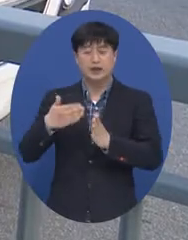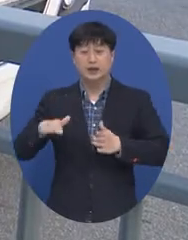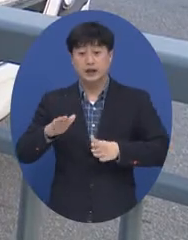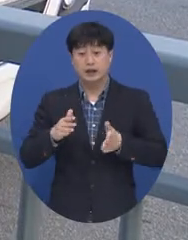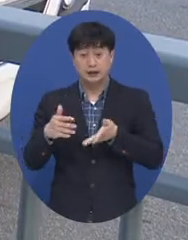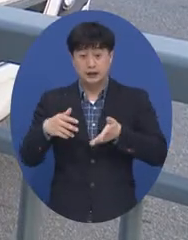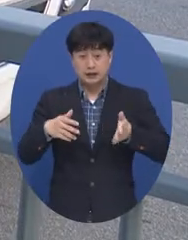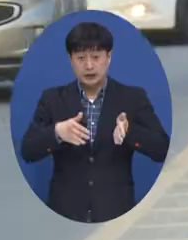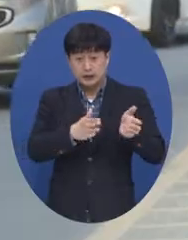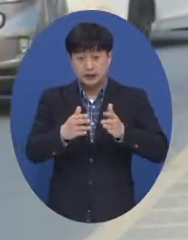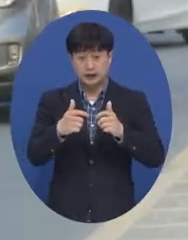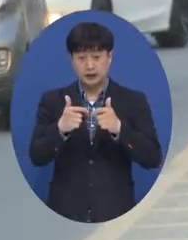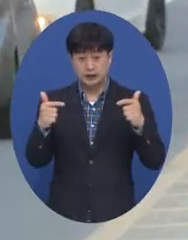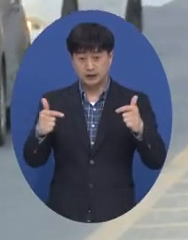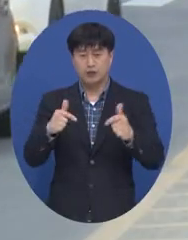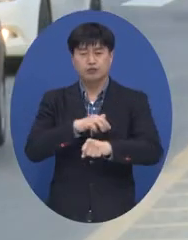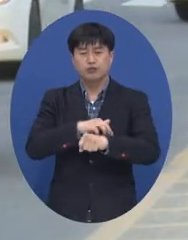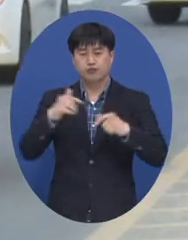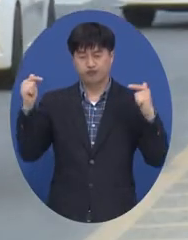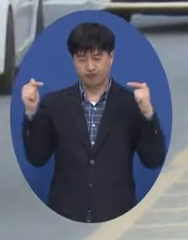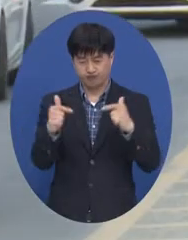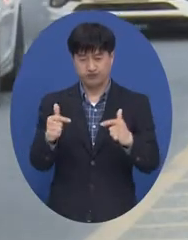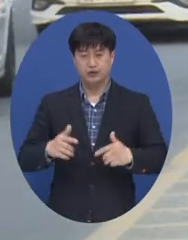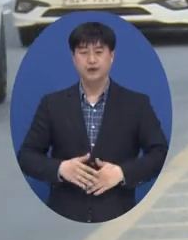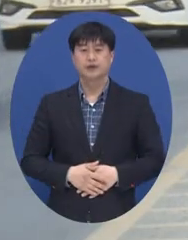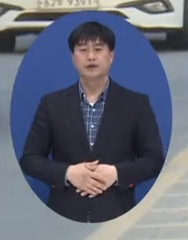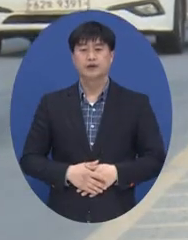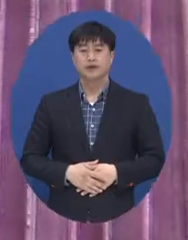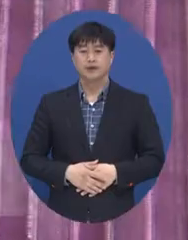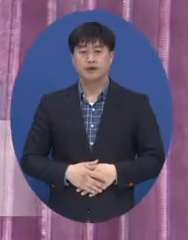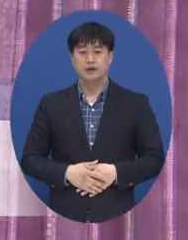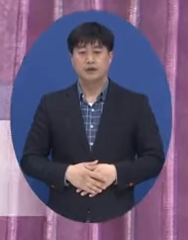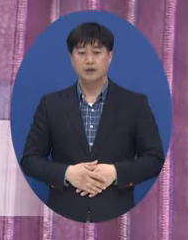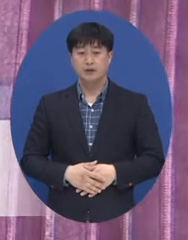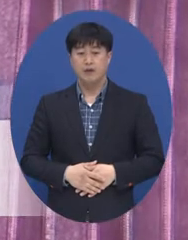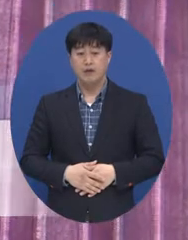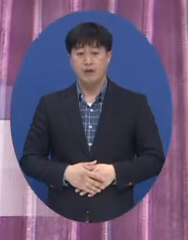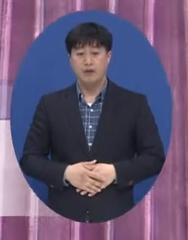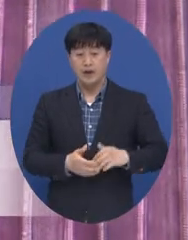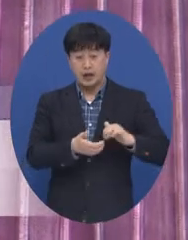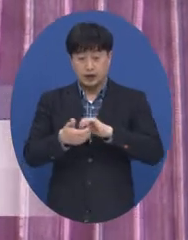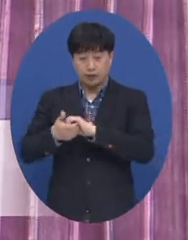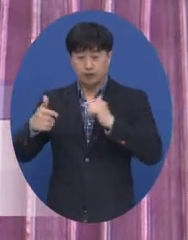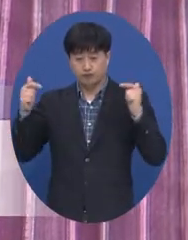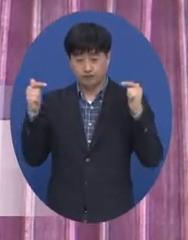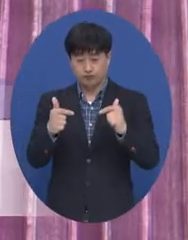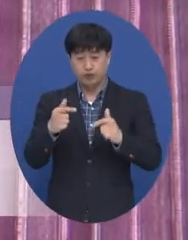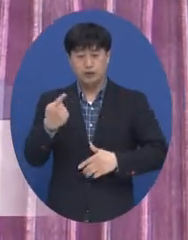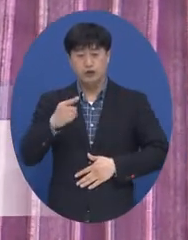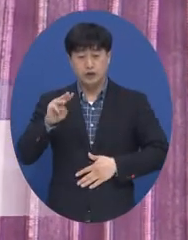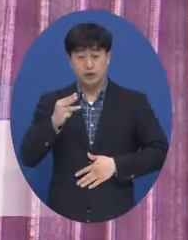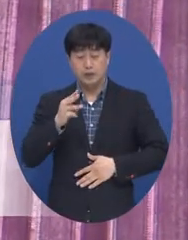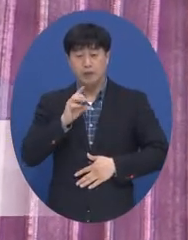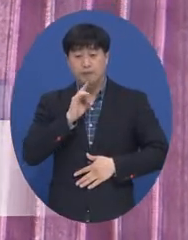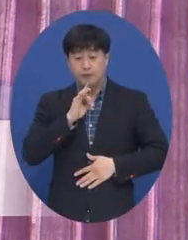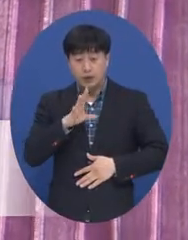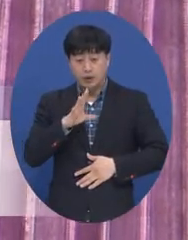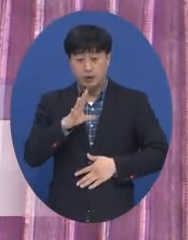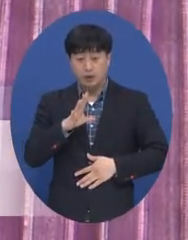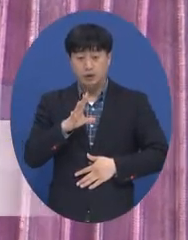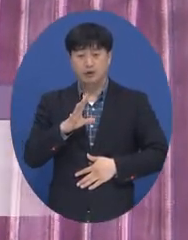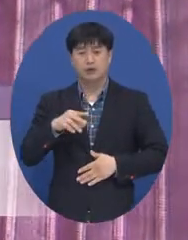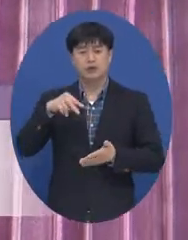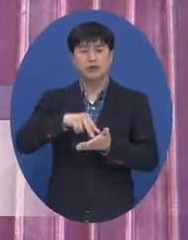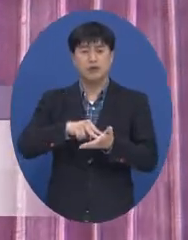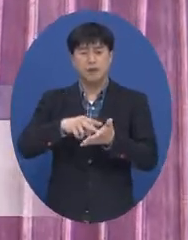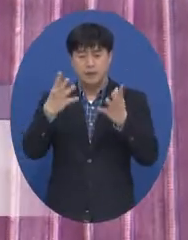노선이 늘어나면서 시민들의 불편이 크게 줄었습니다. 일단은 배차 간격이 줄어들었고요. 1,300번 한 대만 있을